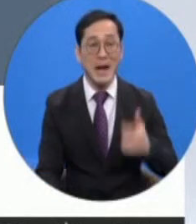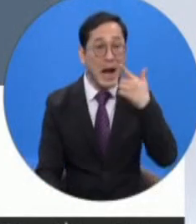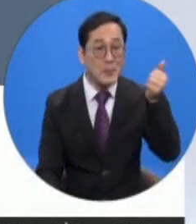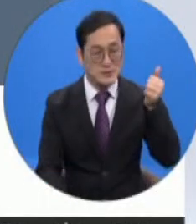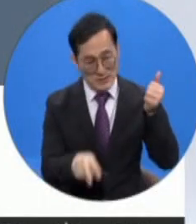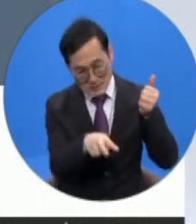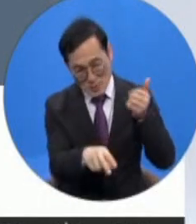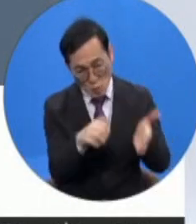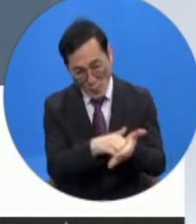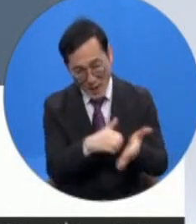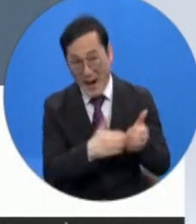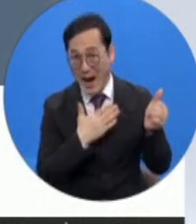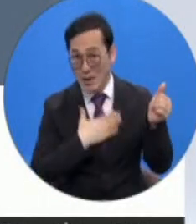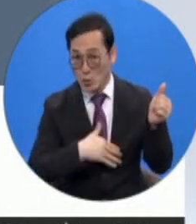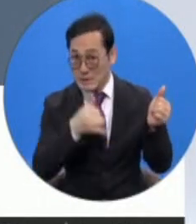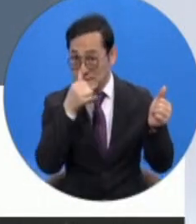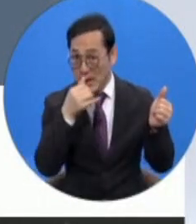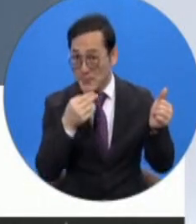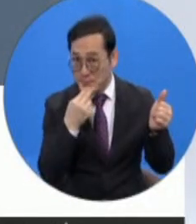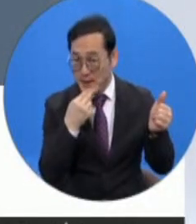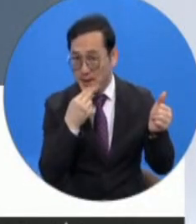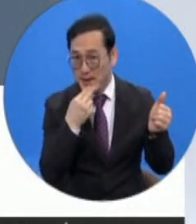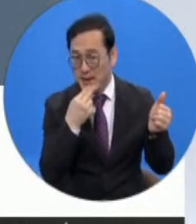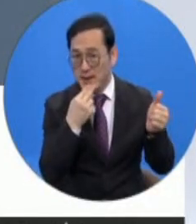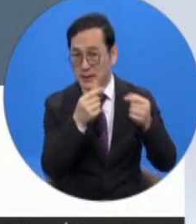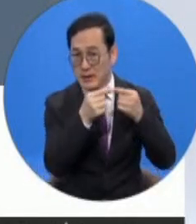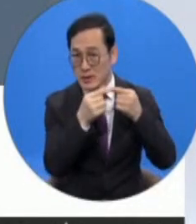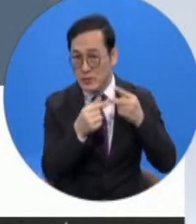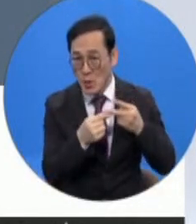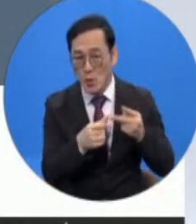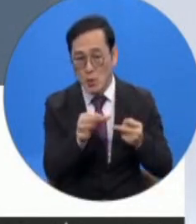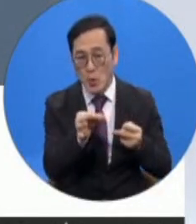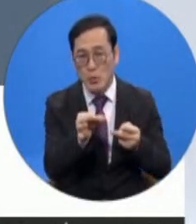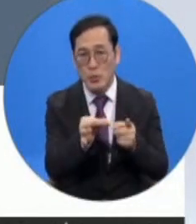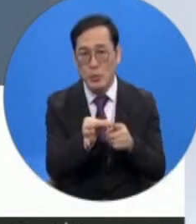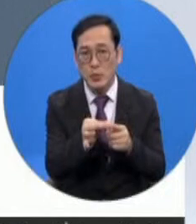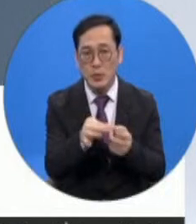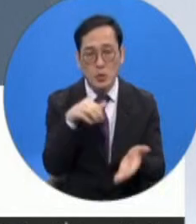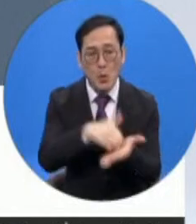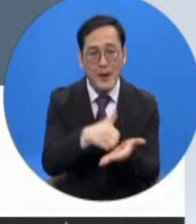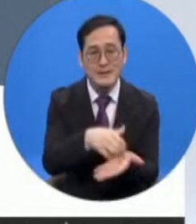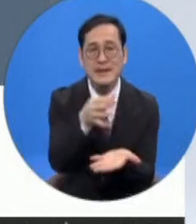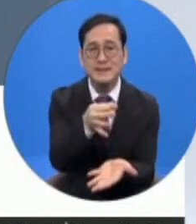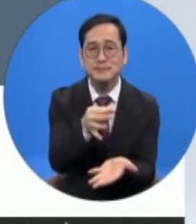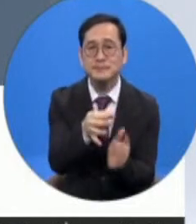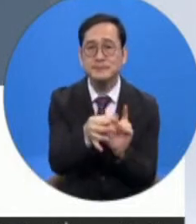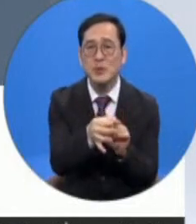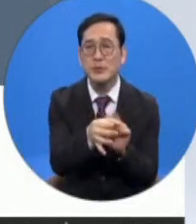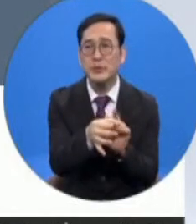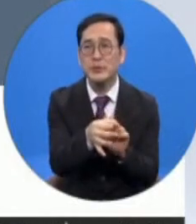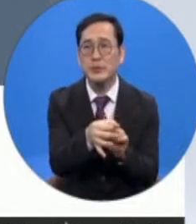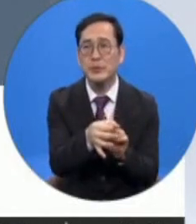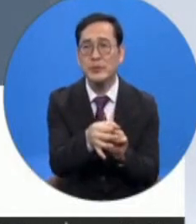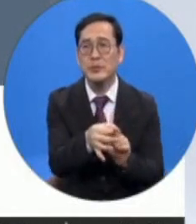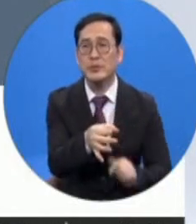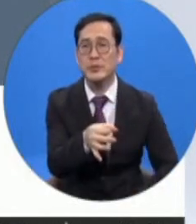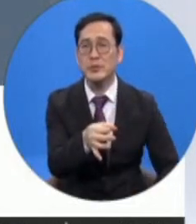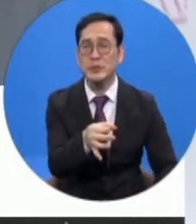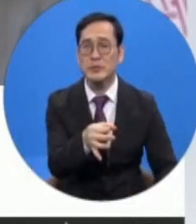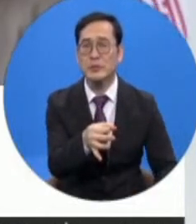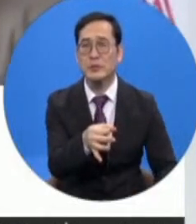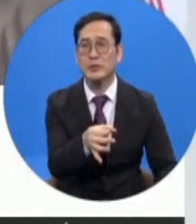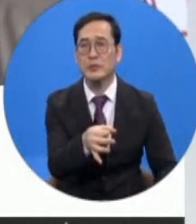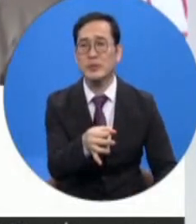또 만약에 김재원 의원의 얘기처럼 여기에 쓰여진 도박의 자금들이 지금 나타나고 드러나고 있는 것만